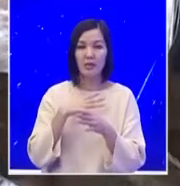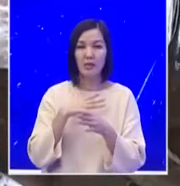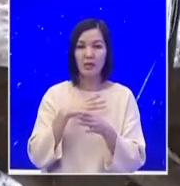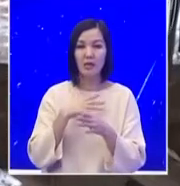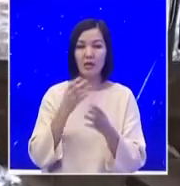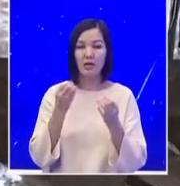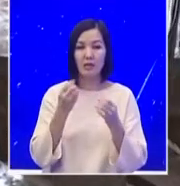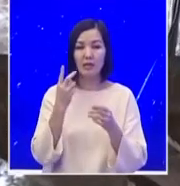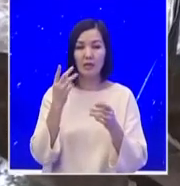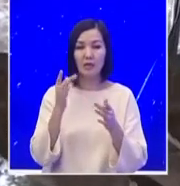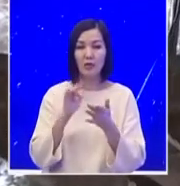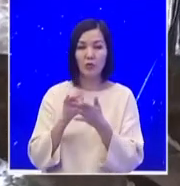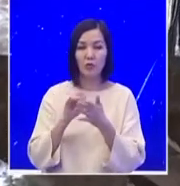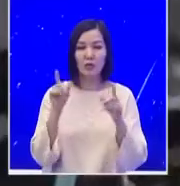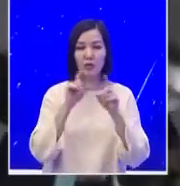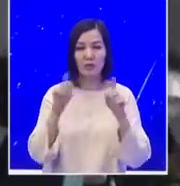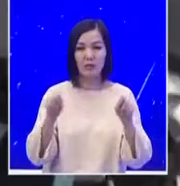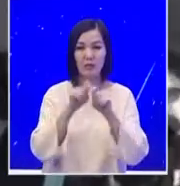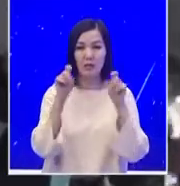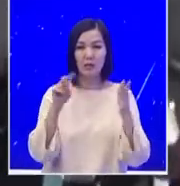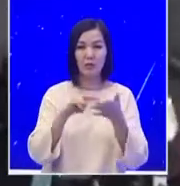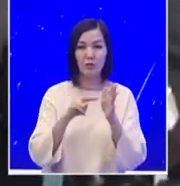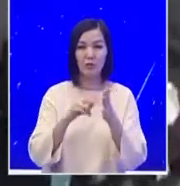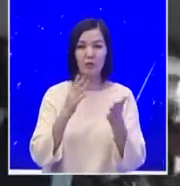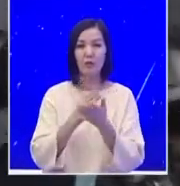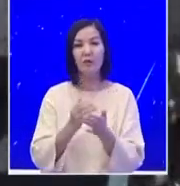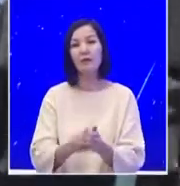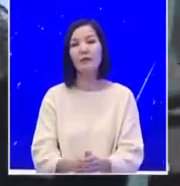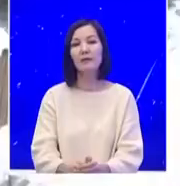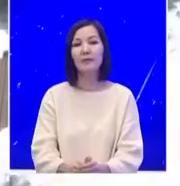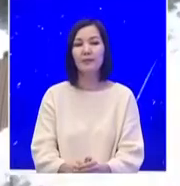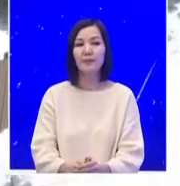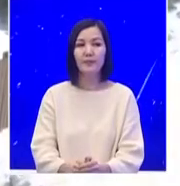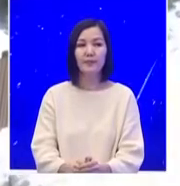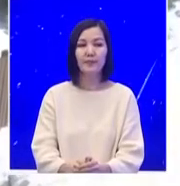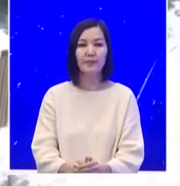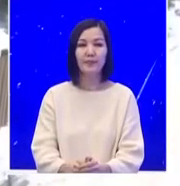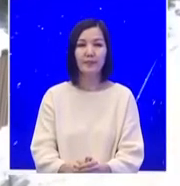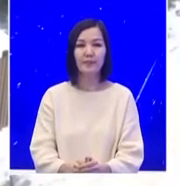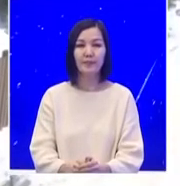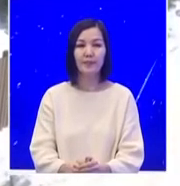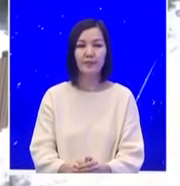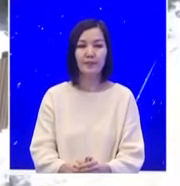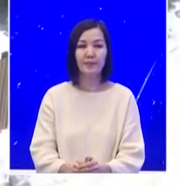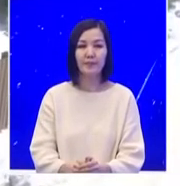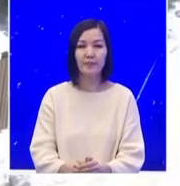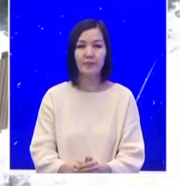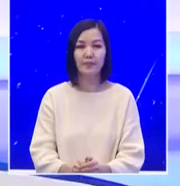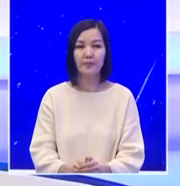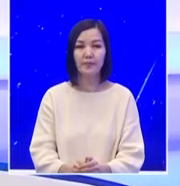бір туристік нысан іске қосылады деп жоспарлануда. Амина Құдайберген, Аманжол Жөнкешев, Жетісу арнасы.